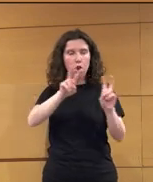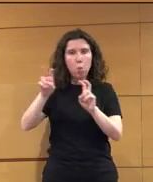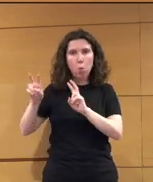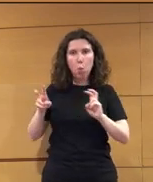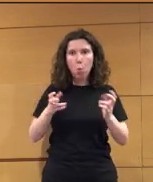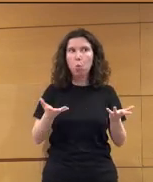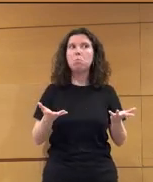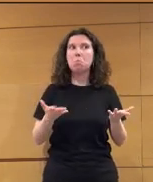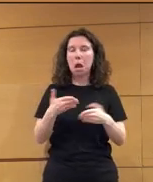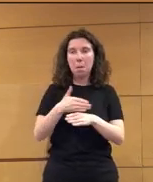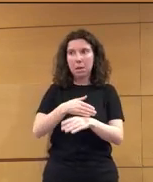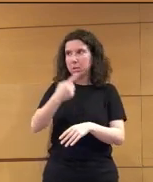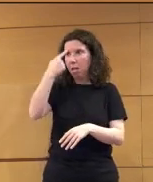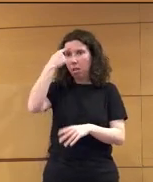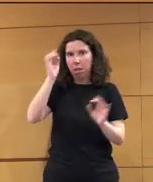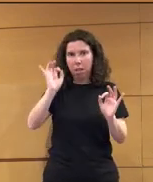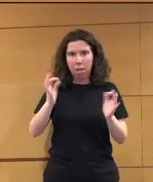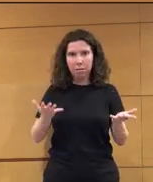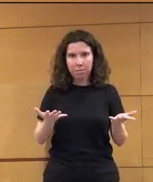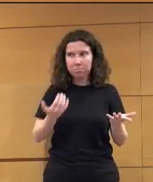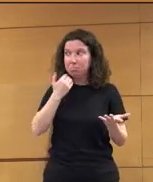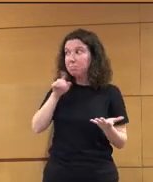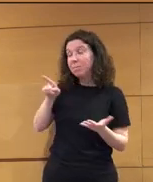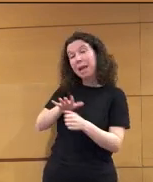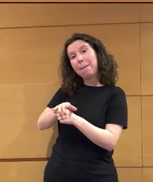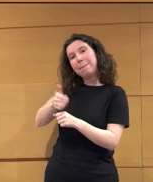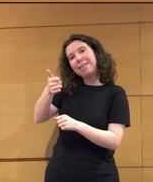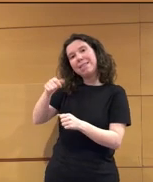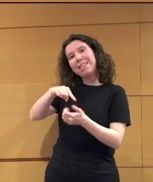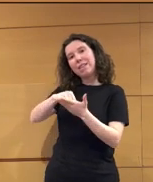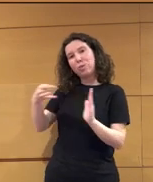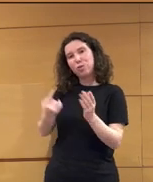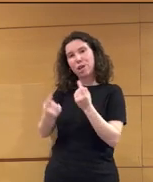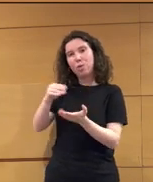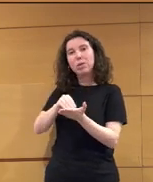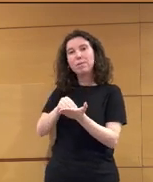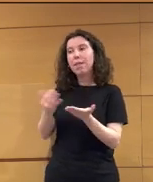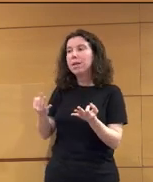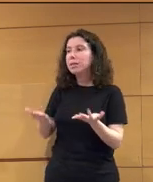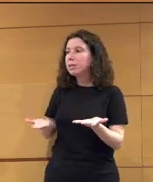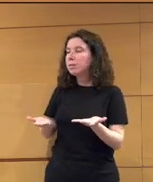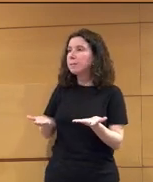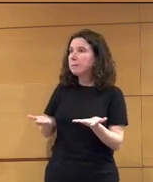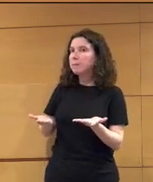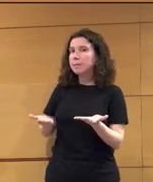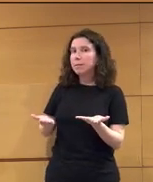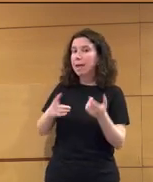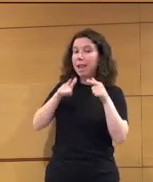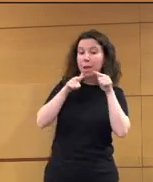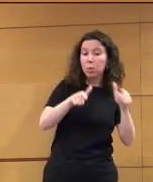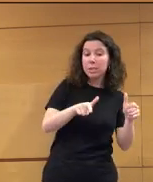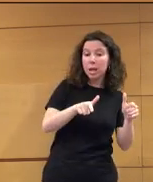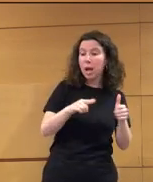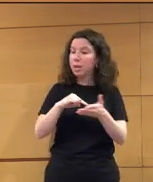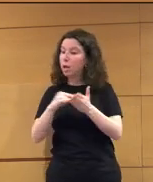la... No sé si consideres tu, més de l'àmbit, no?, tecnològic, i a vegades construïm ponts entre la lingüística i la